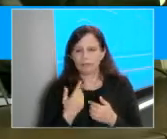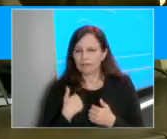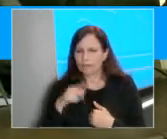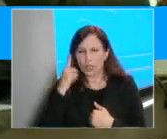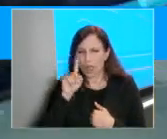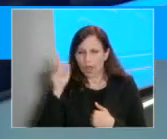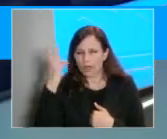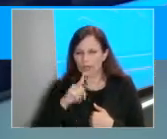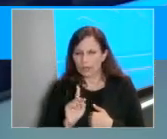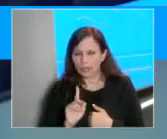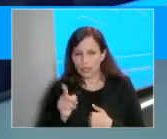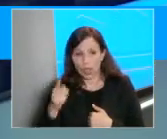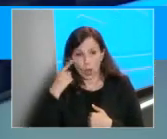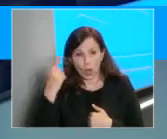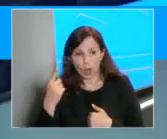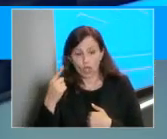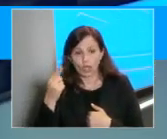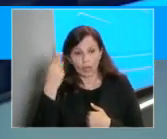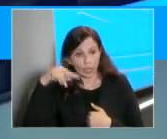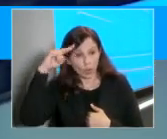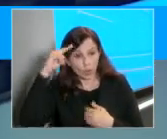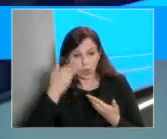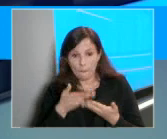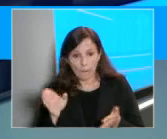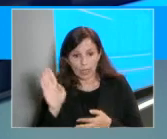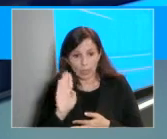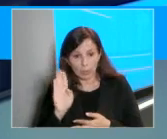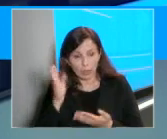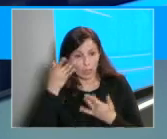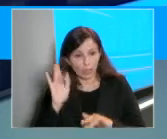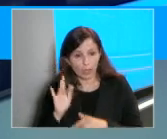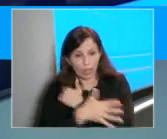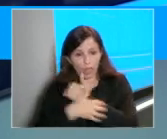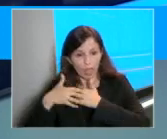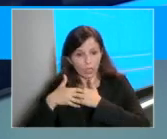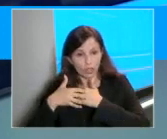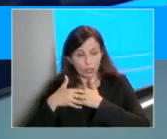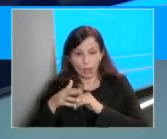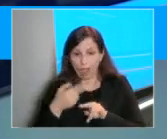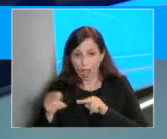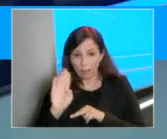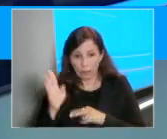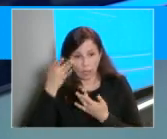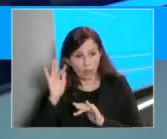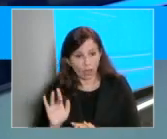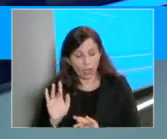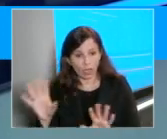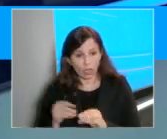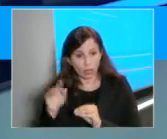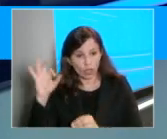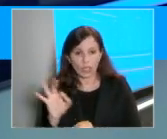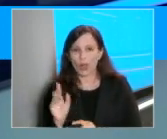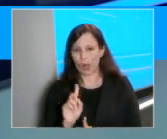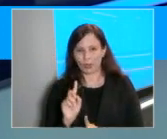אתה חושב שהליכוד בלי נתניהו לא ידאג לשכבות החלשות, רק נתניהו דואג לשכבות על החלשות כש"ס לידו? לא, קודם כל זה לא נתניהו, זה